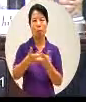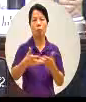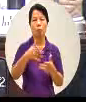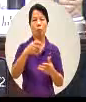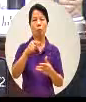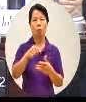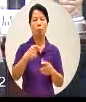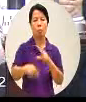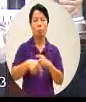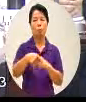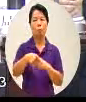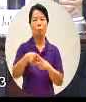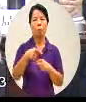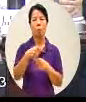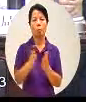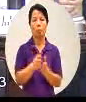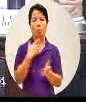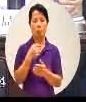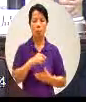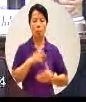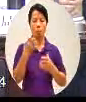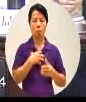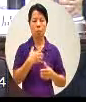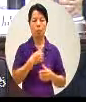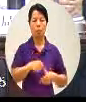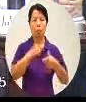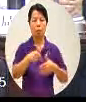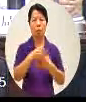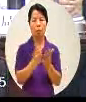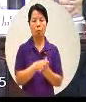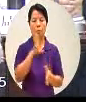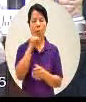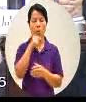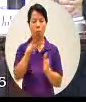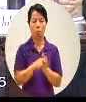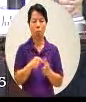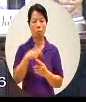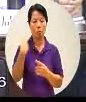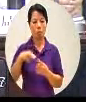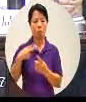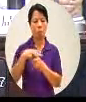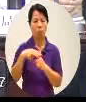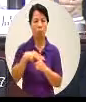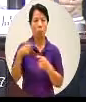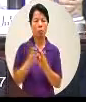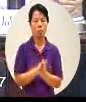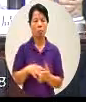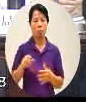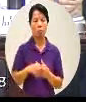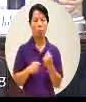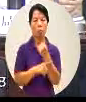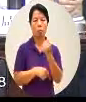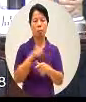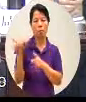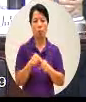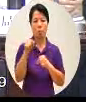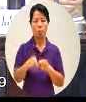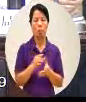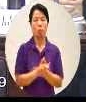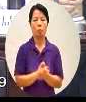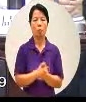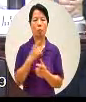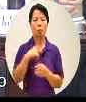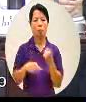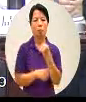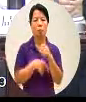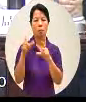刚吴议员的一个建议，哈，希望每个月来做，我们回去再研议一下。那不过我们是依法，好，在行政。那我们法